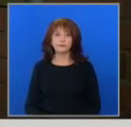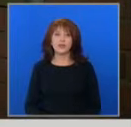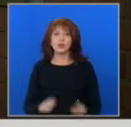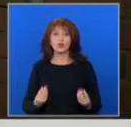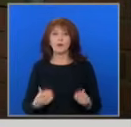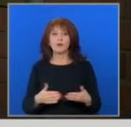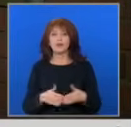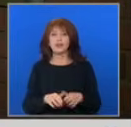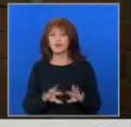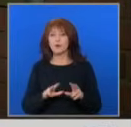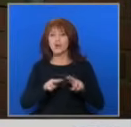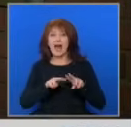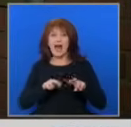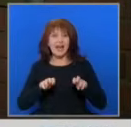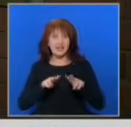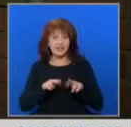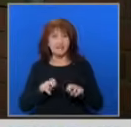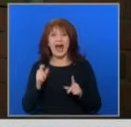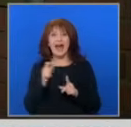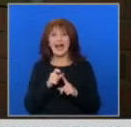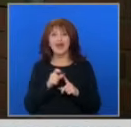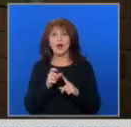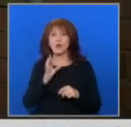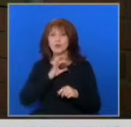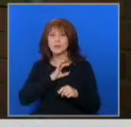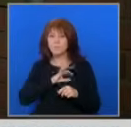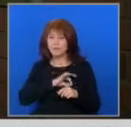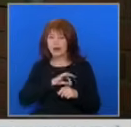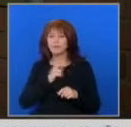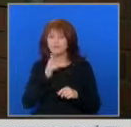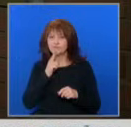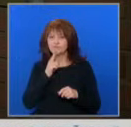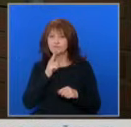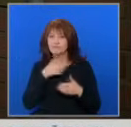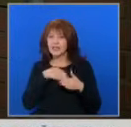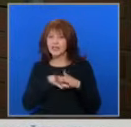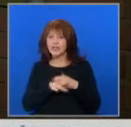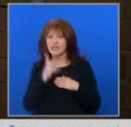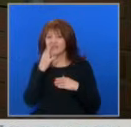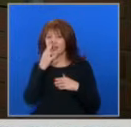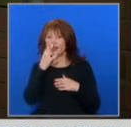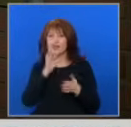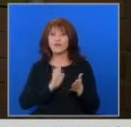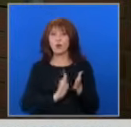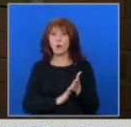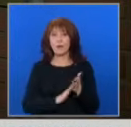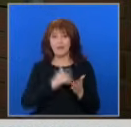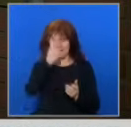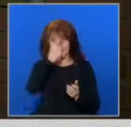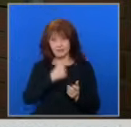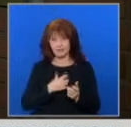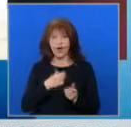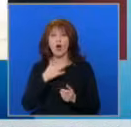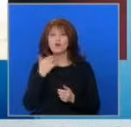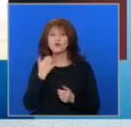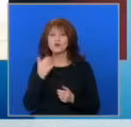Добър вечер. Според разследващите, Рангел успял да прикрие следите си дълго време с помощта на фалшиви документи за самоличност. В чужбина